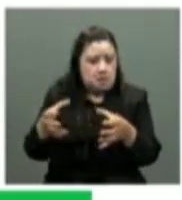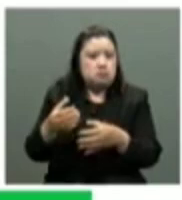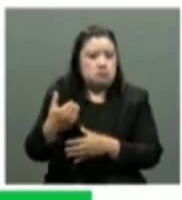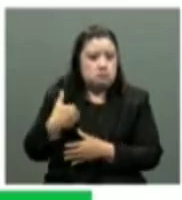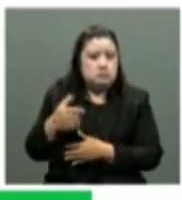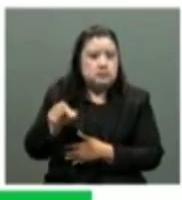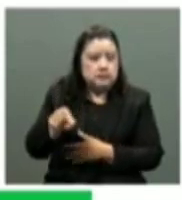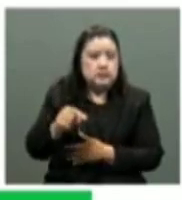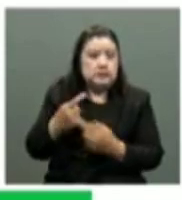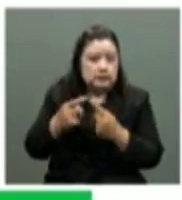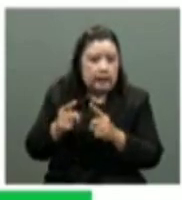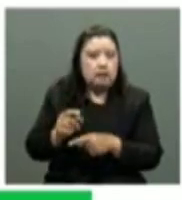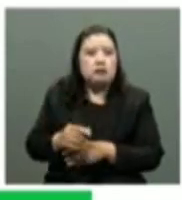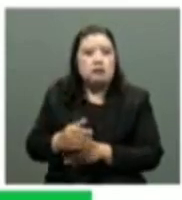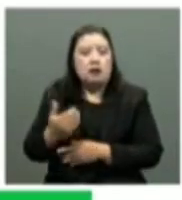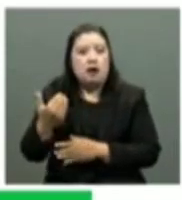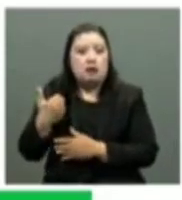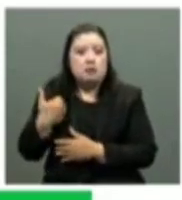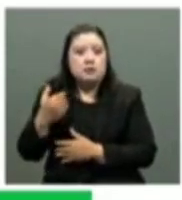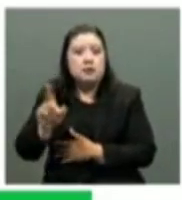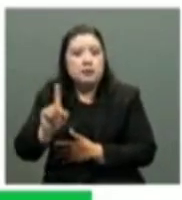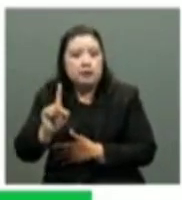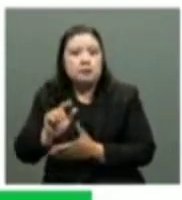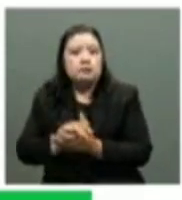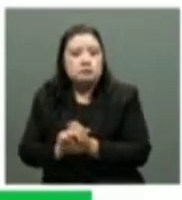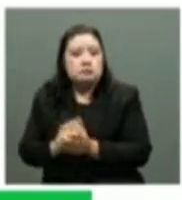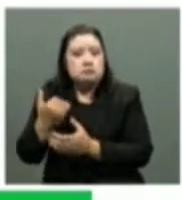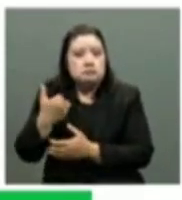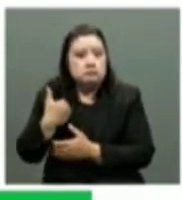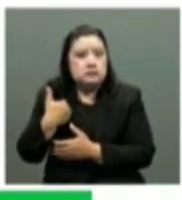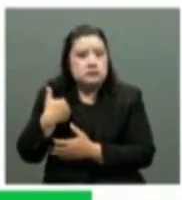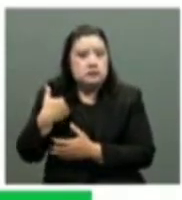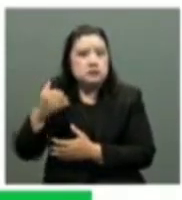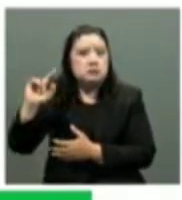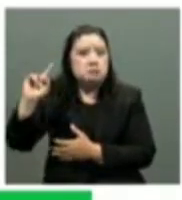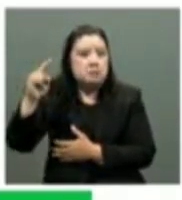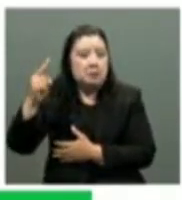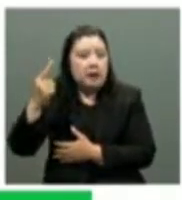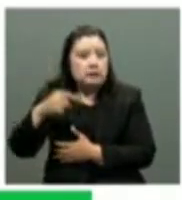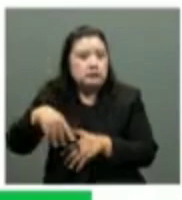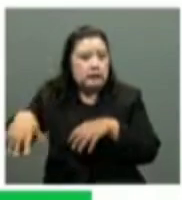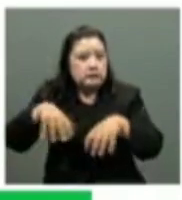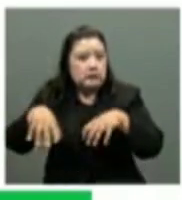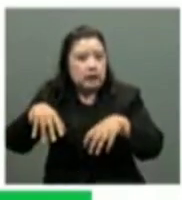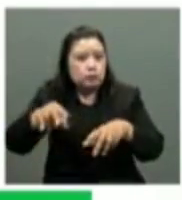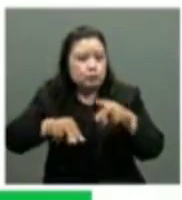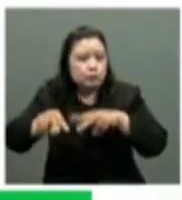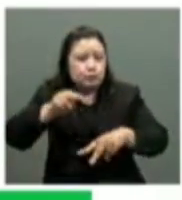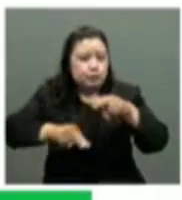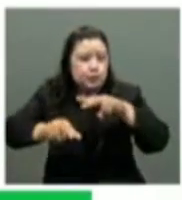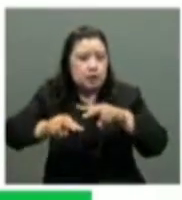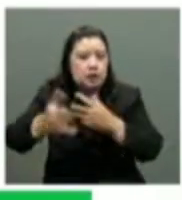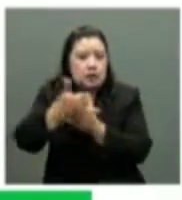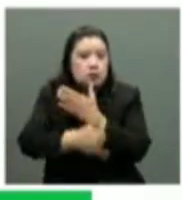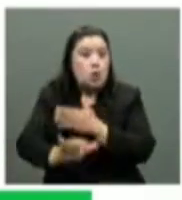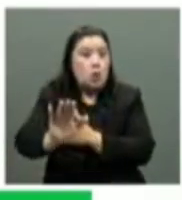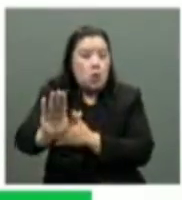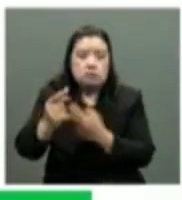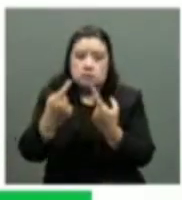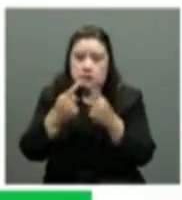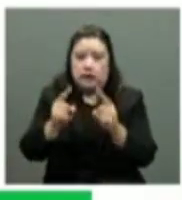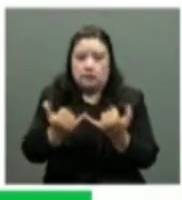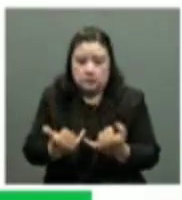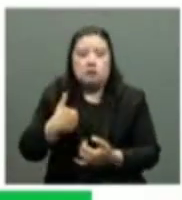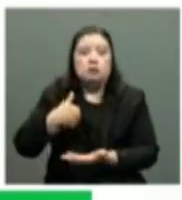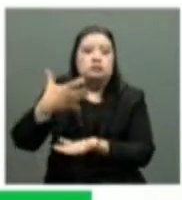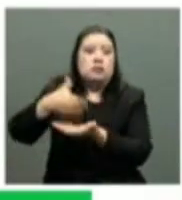แต่ขณะเดียวกันเขาก็มีการนำวิธีการจัดการในแต่ละอย่างของแต่ละประเทศแตกต่างกันไปเดี๋ยวผมจะร